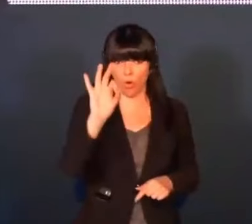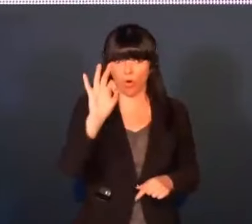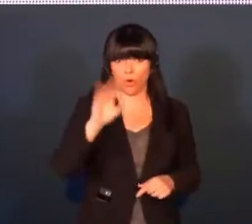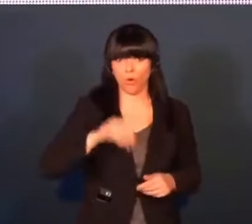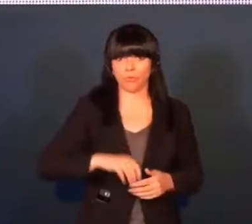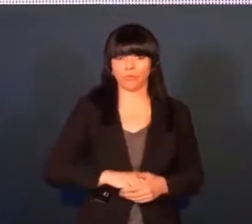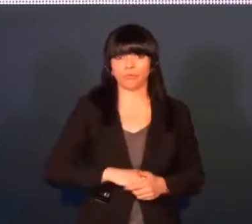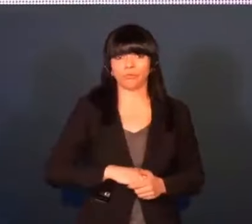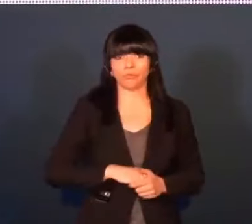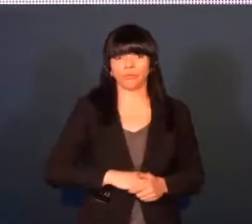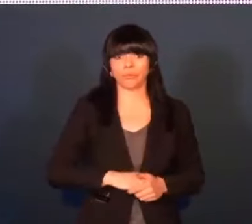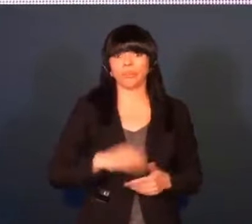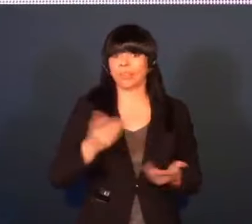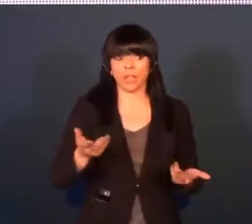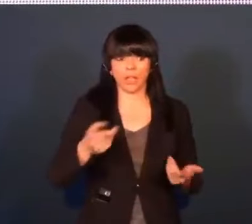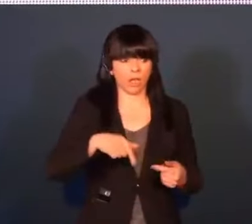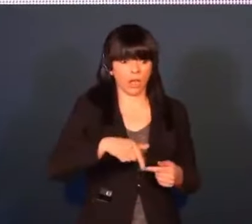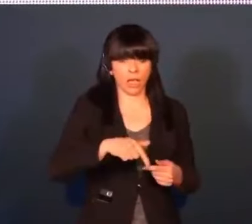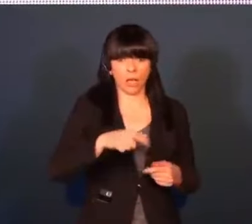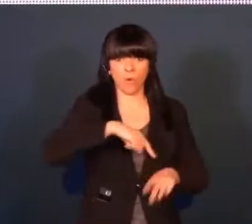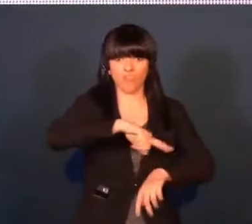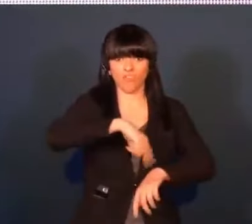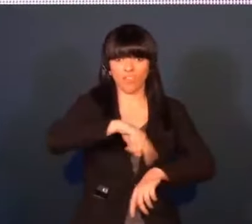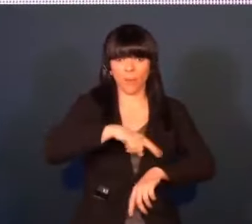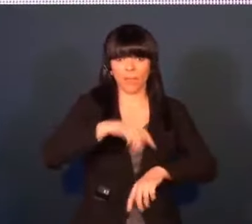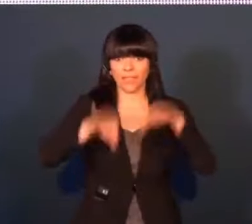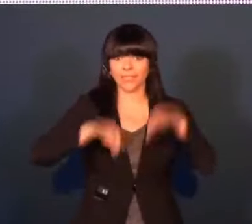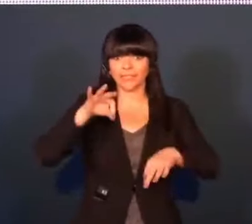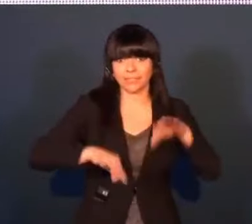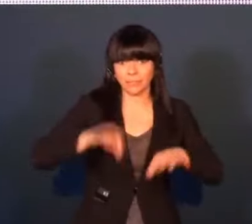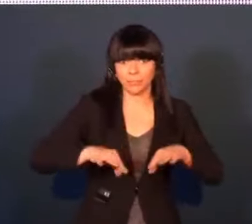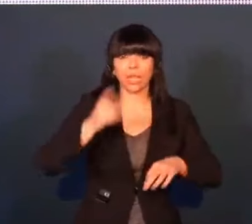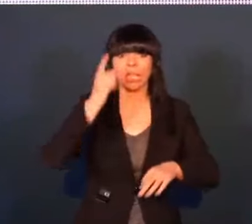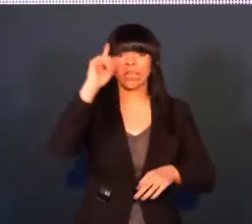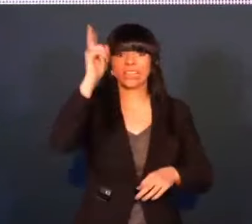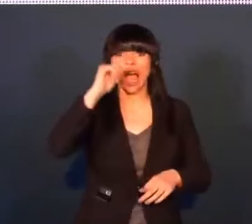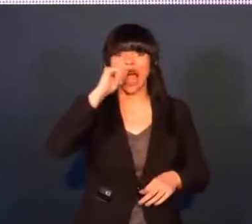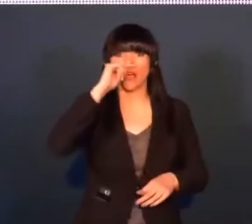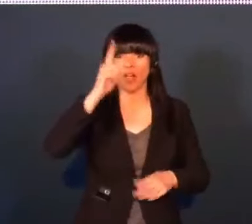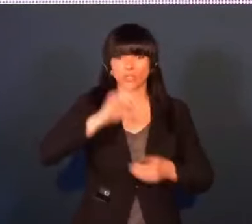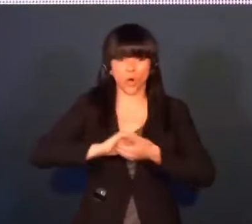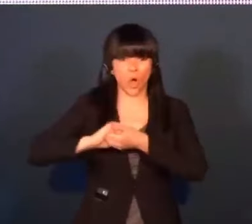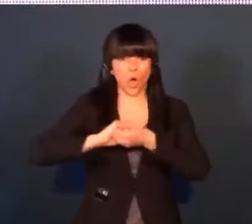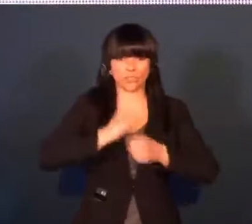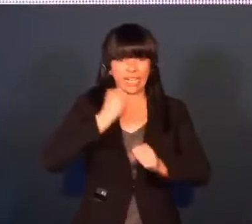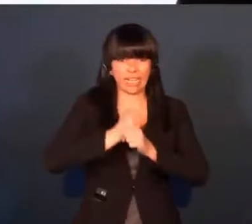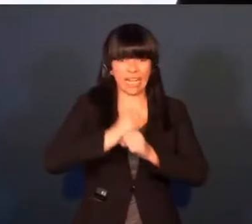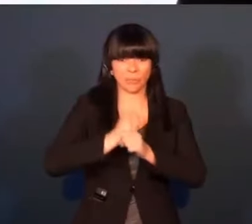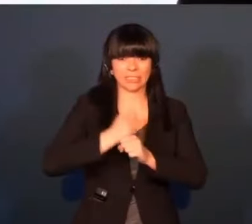но тъй като по време на избори най-важната организационна работа